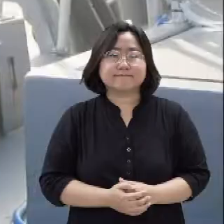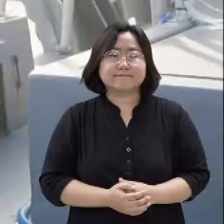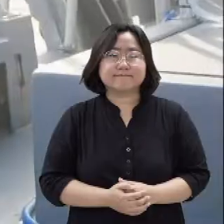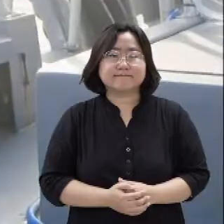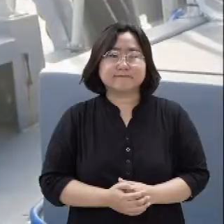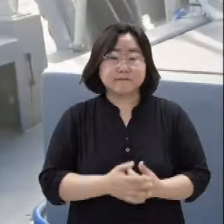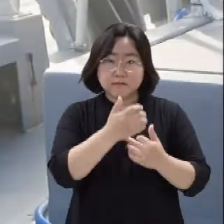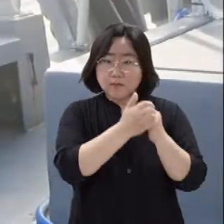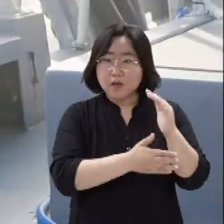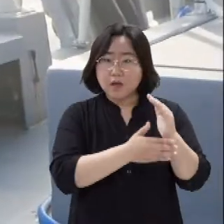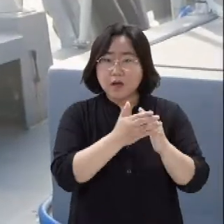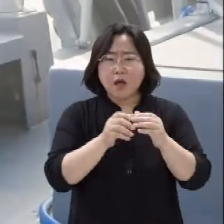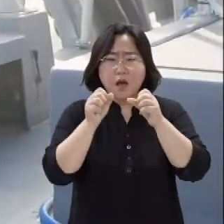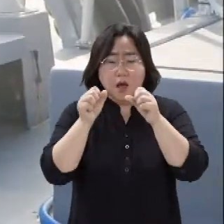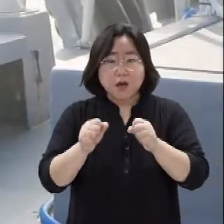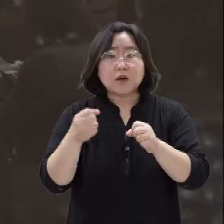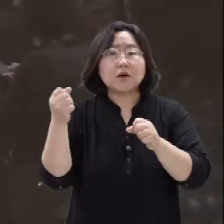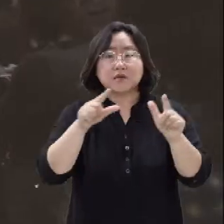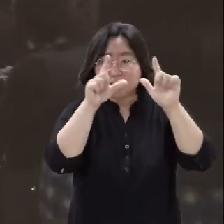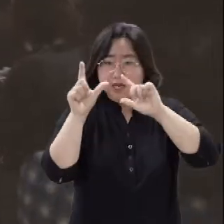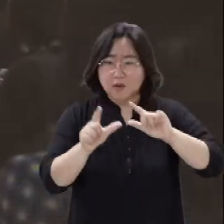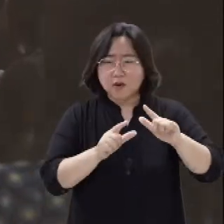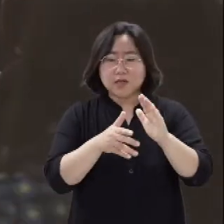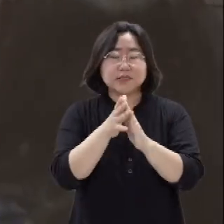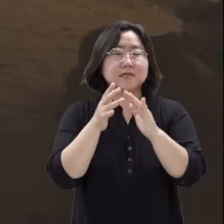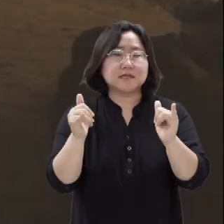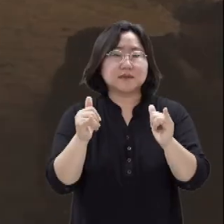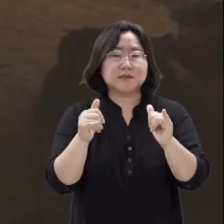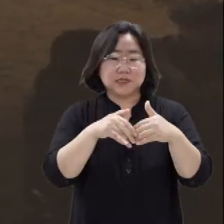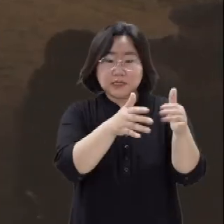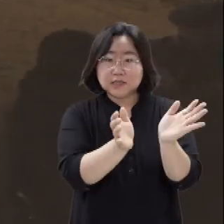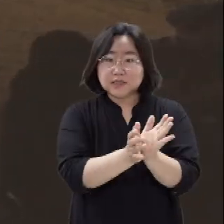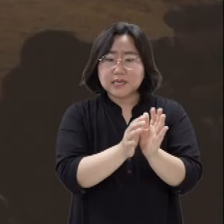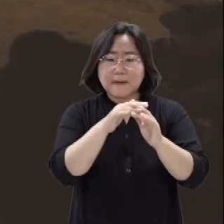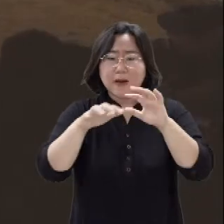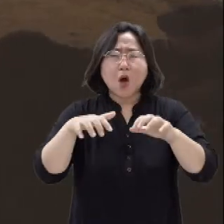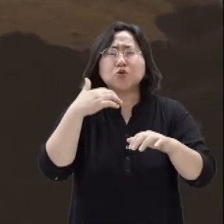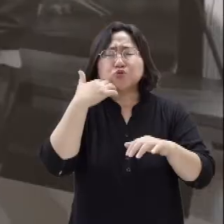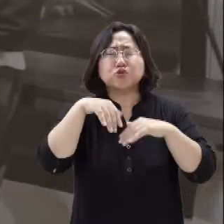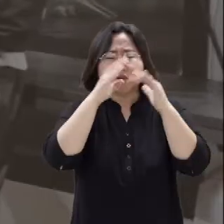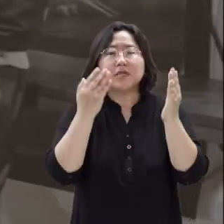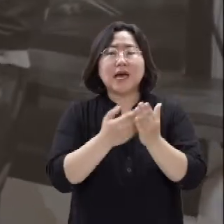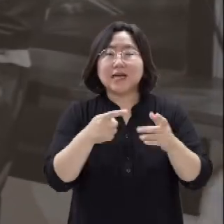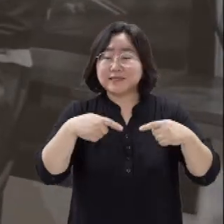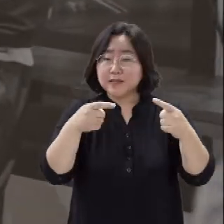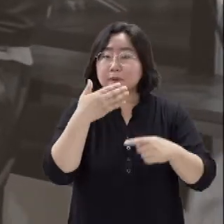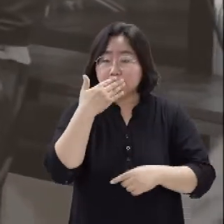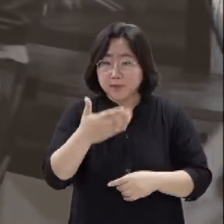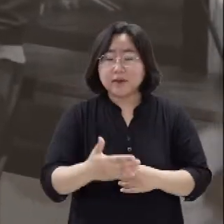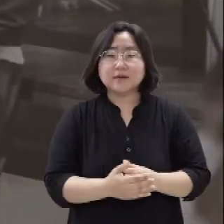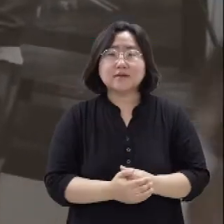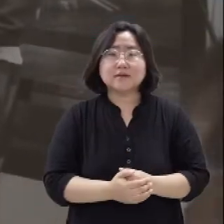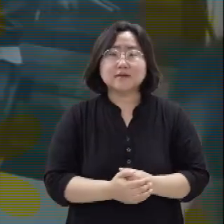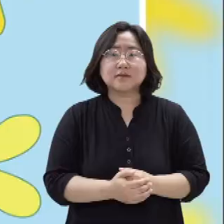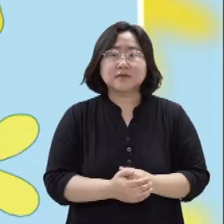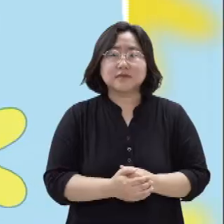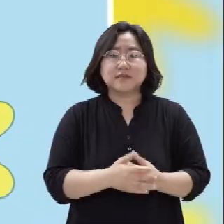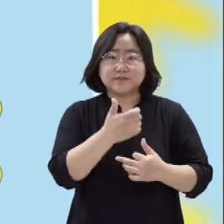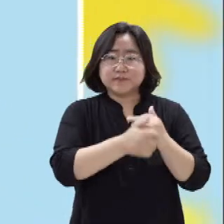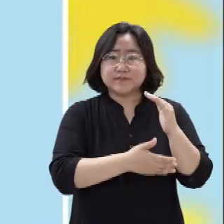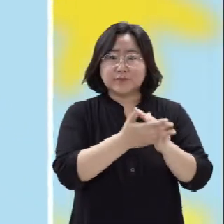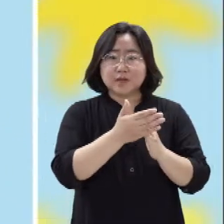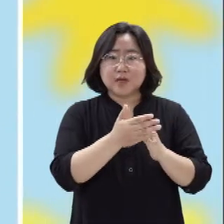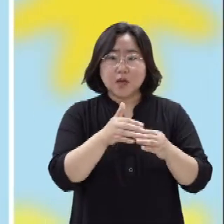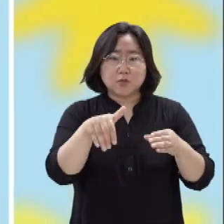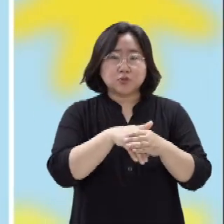서귀포시에 거주하거나 생활하는 시민, 단체, 마을 등 누구나 참여가 가능하고요. 서귀포시